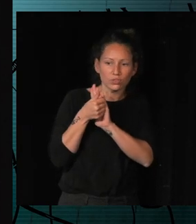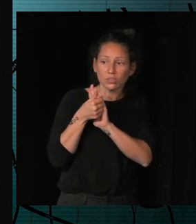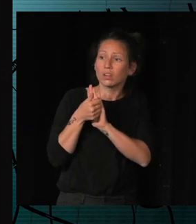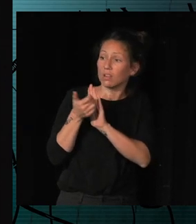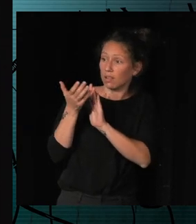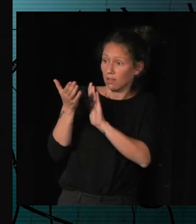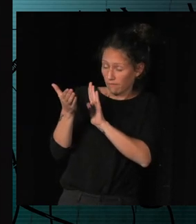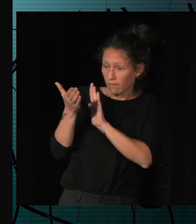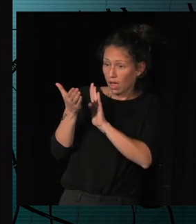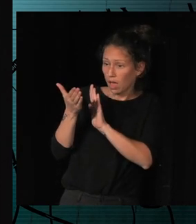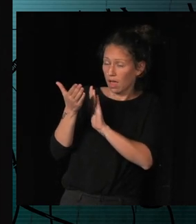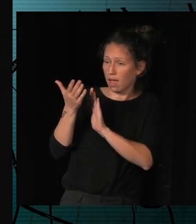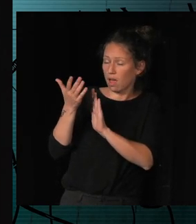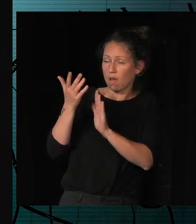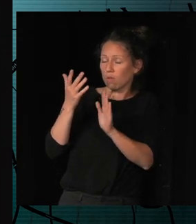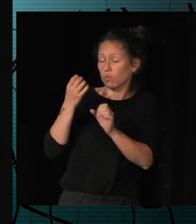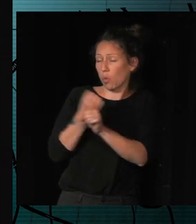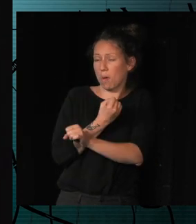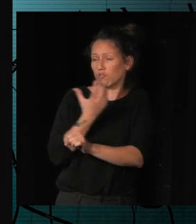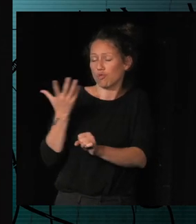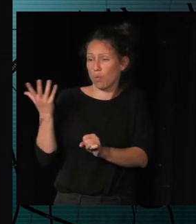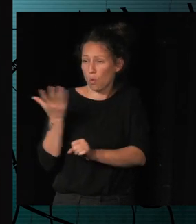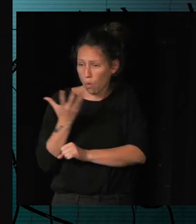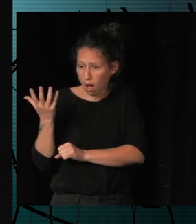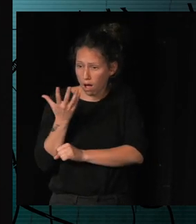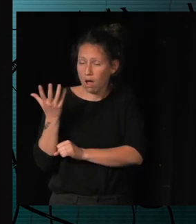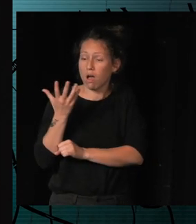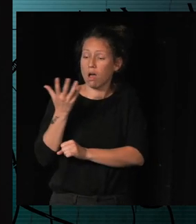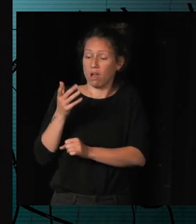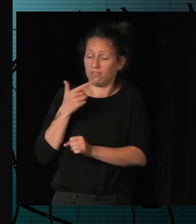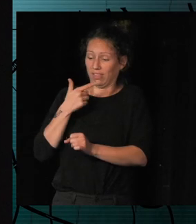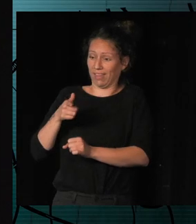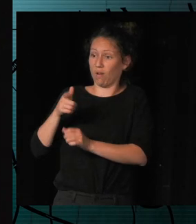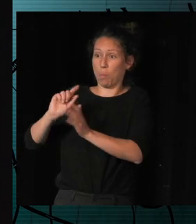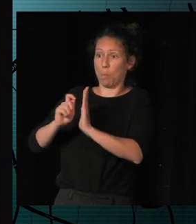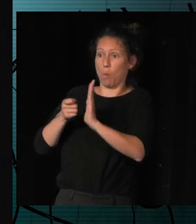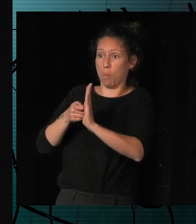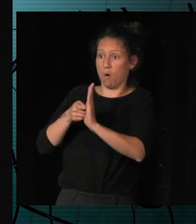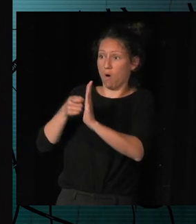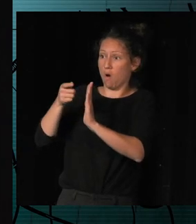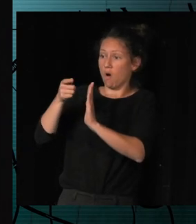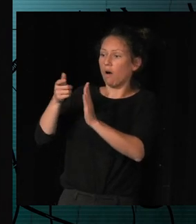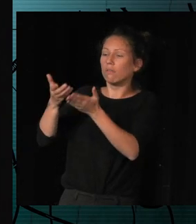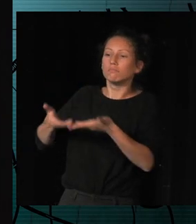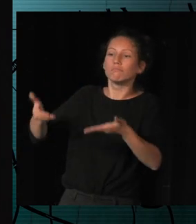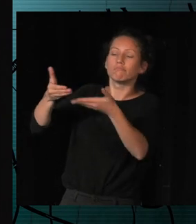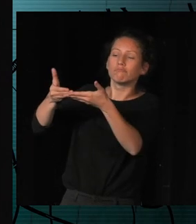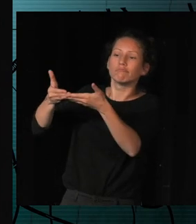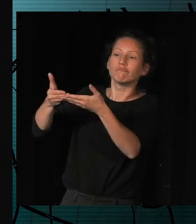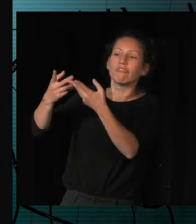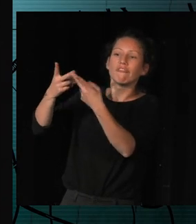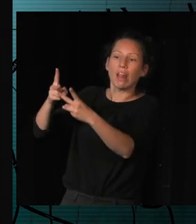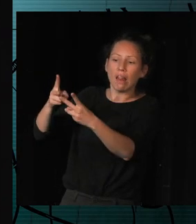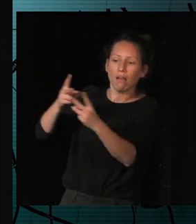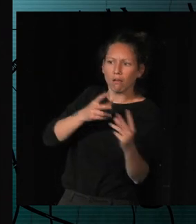trouve que dans saenttil c'est soit trop soit pas assez il y a un truc de en fait on a déjà vécu tellement de trucs à partir du moment où elle arrive et là on nous lance dans un elle nous